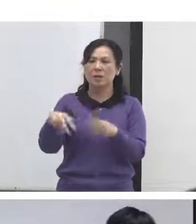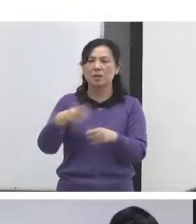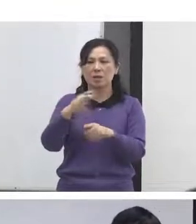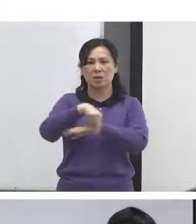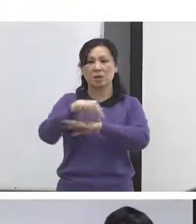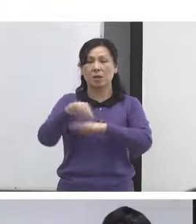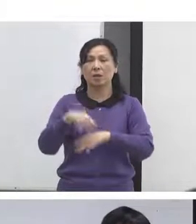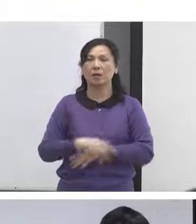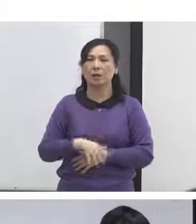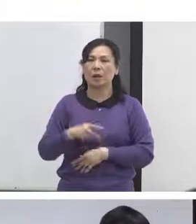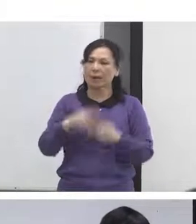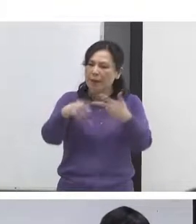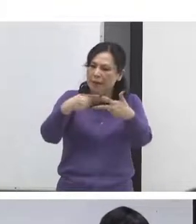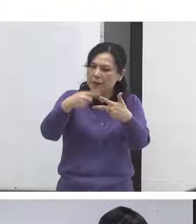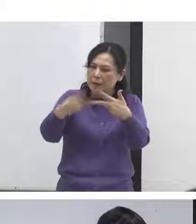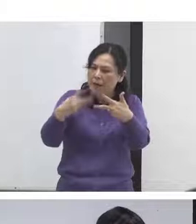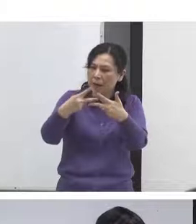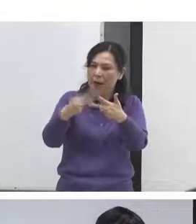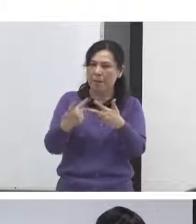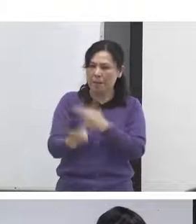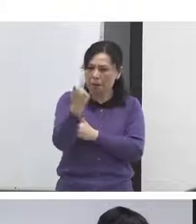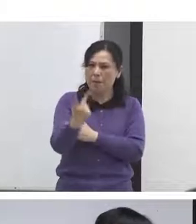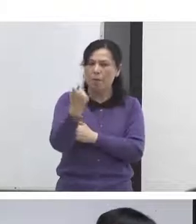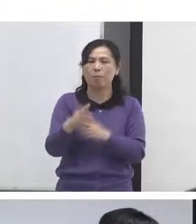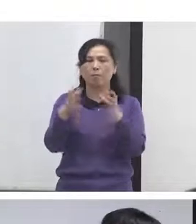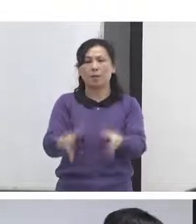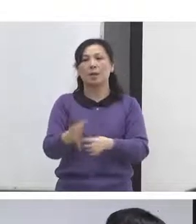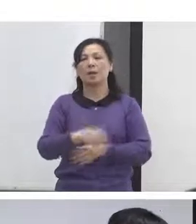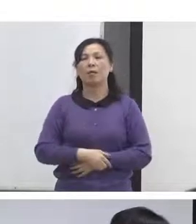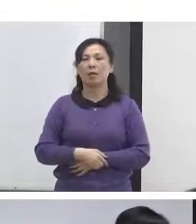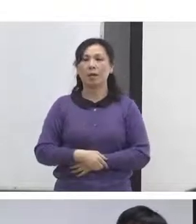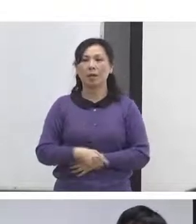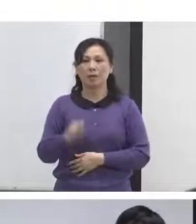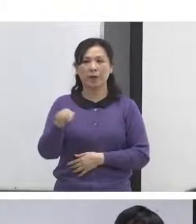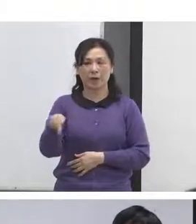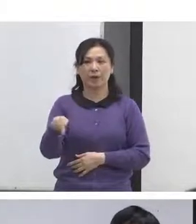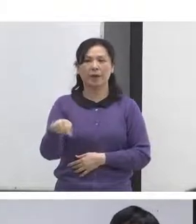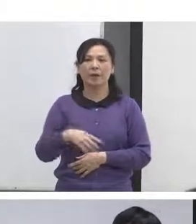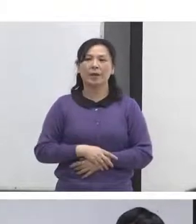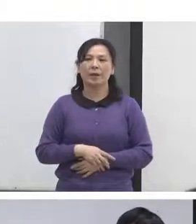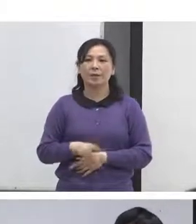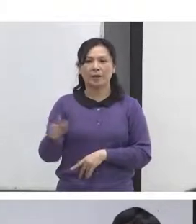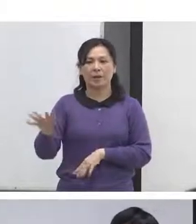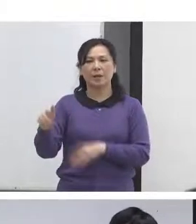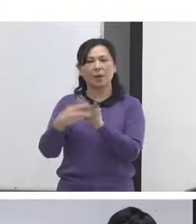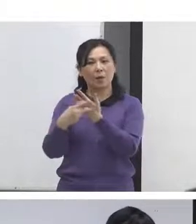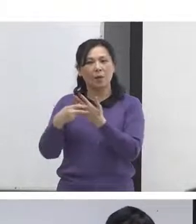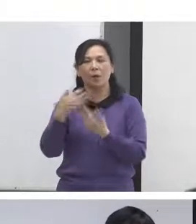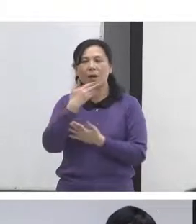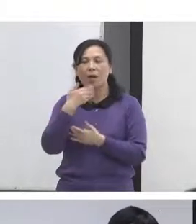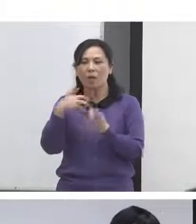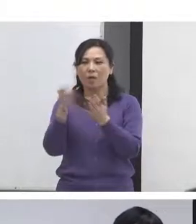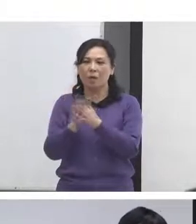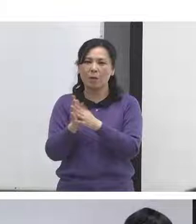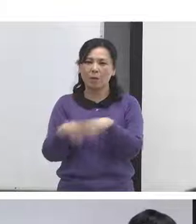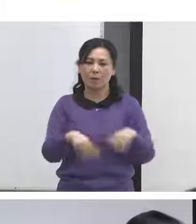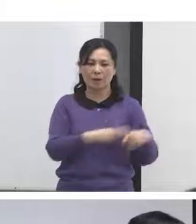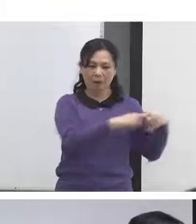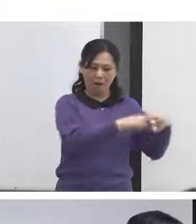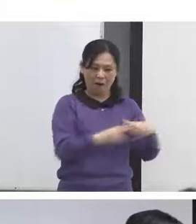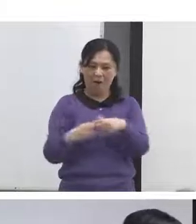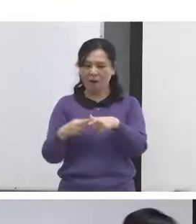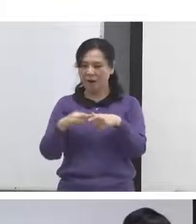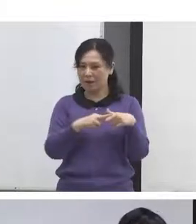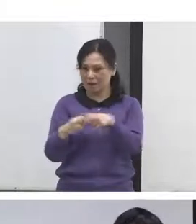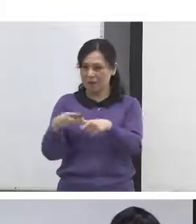紧急，大概一两个礼拜内系统要赶出来，所以他们就透过有认识在卫福部人，就是推荐我去，说我可以协助去